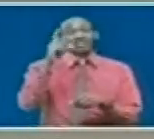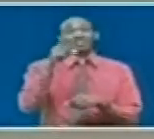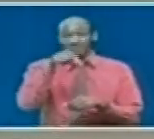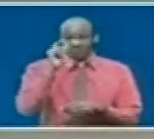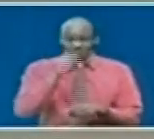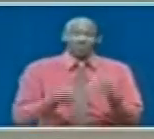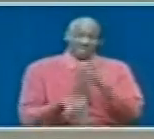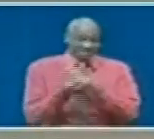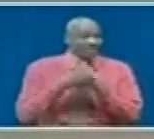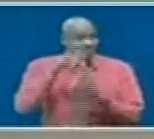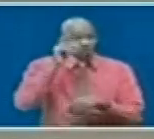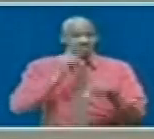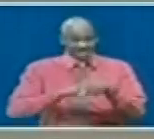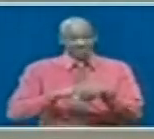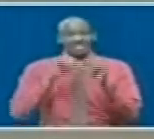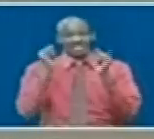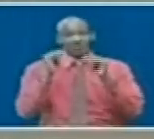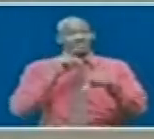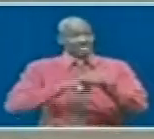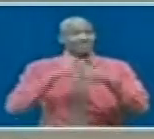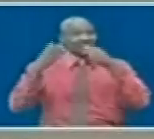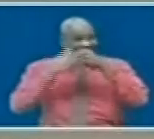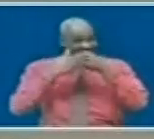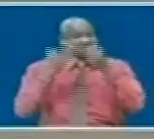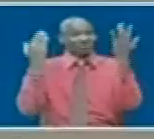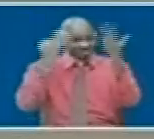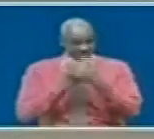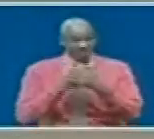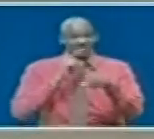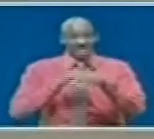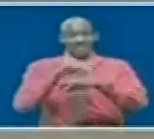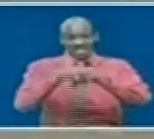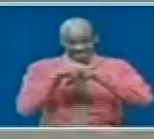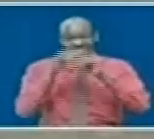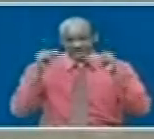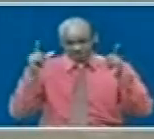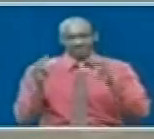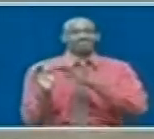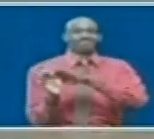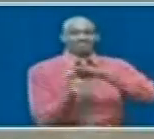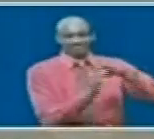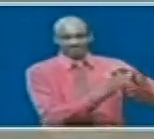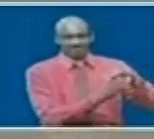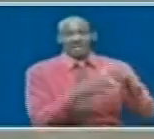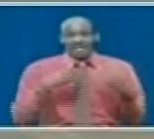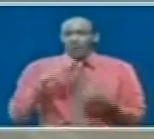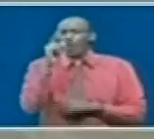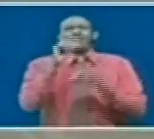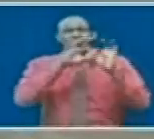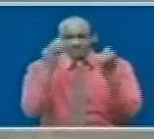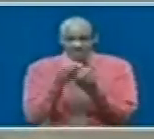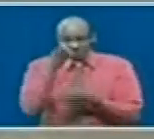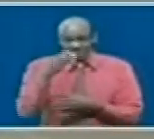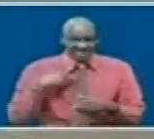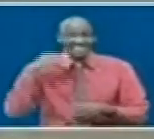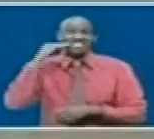ambaye atakueleza mengi katika taarifa zetu za hapo mwendo wa saa 3 usiku kwa lugha ya Kiingereza. Kando na hayo, familia moja huko Kwala katika